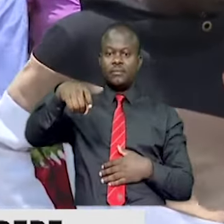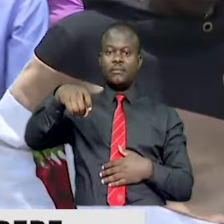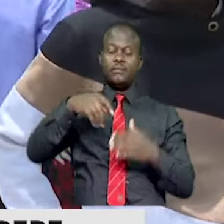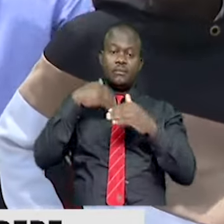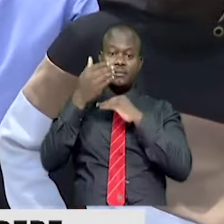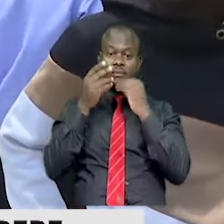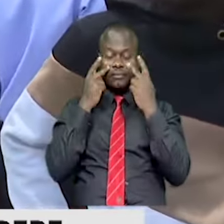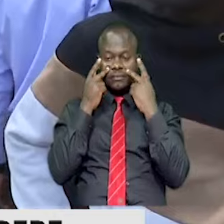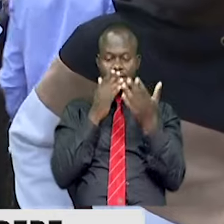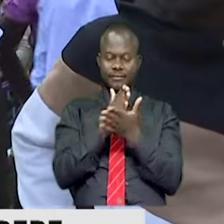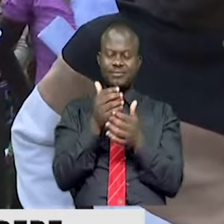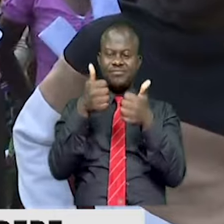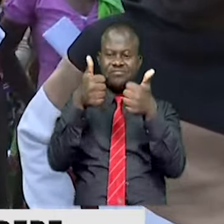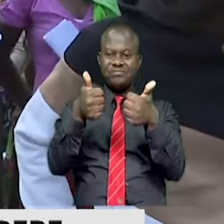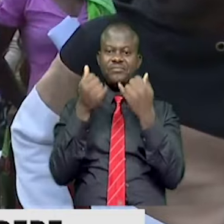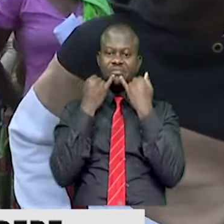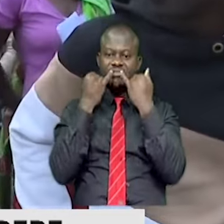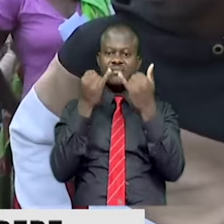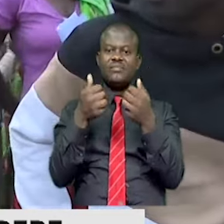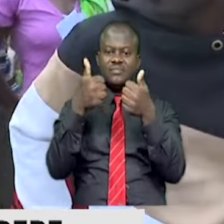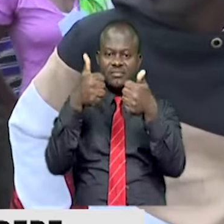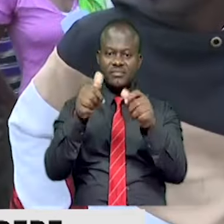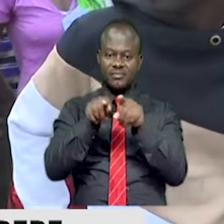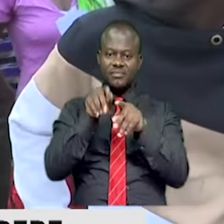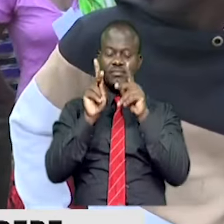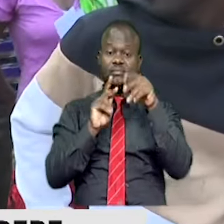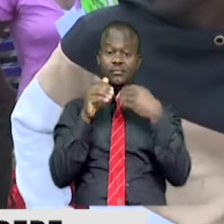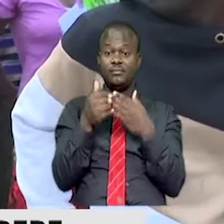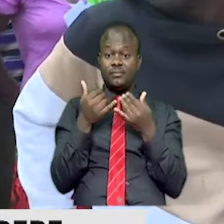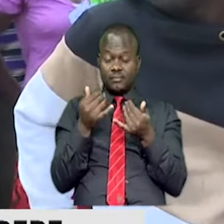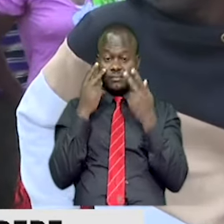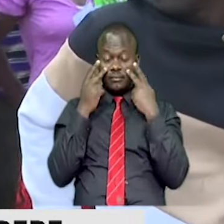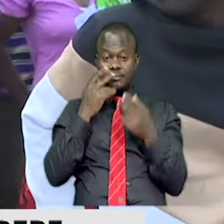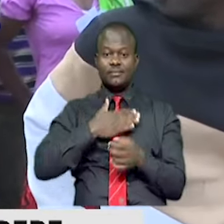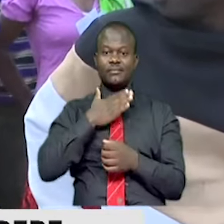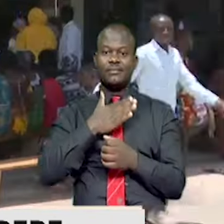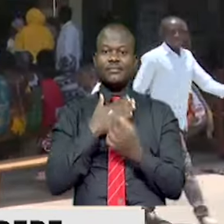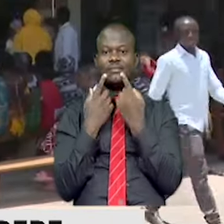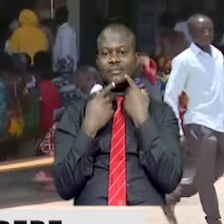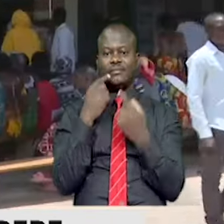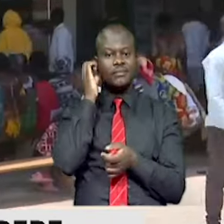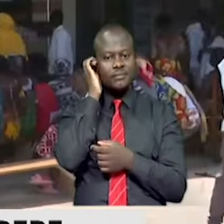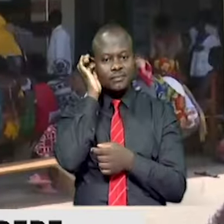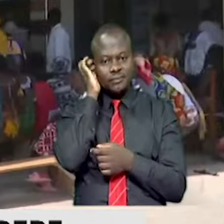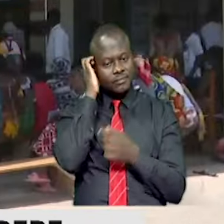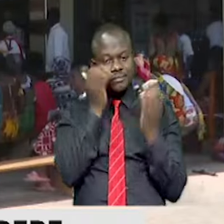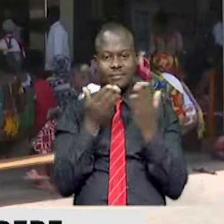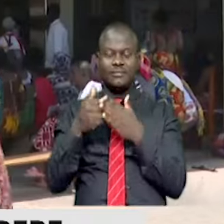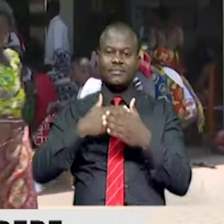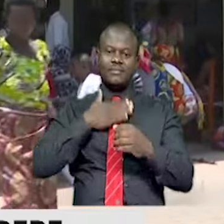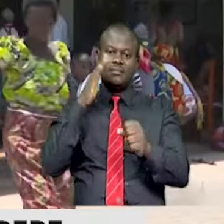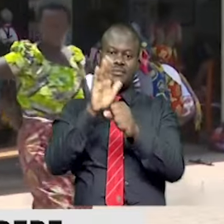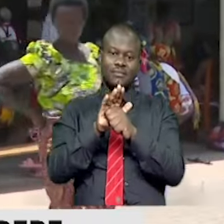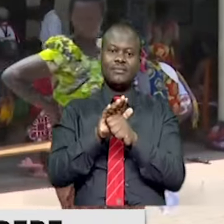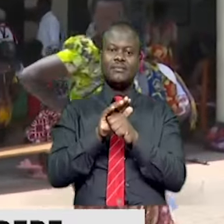Ukabona rwose ni byiza, bakakubwira neza nk'abantu rwose ubona bishimiye kukuvugisha. Twabyakiranye umunezero mwinshi